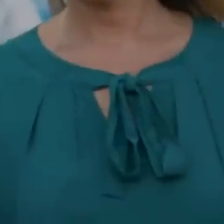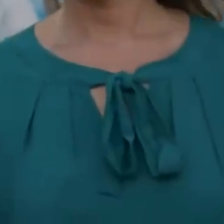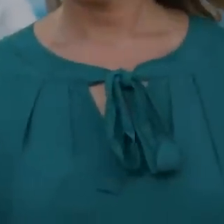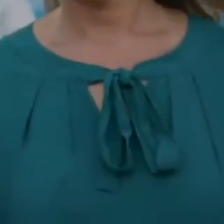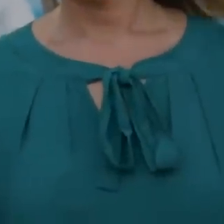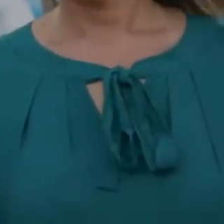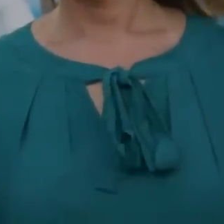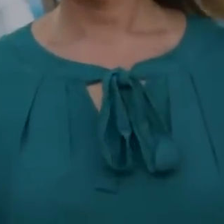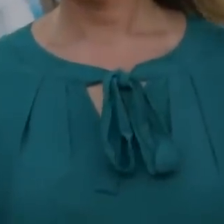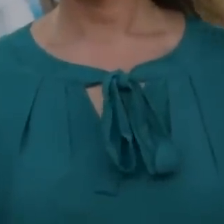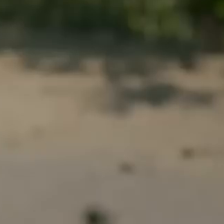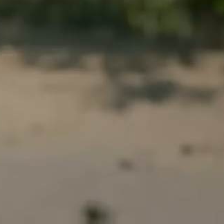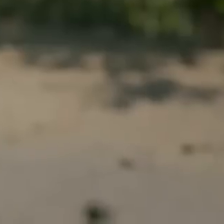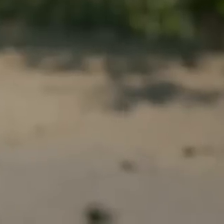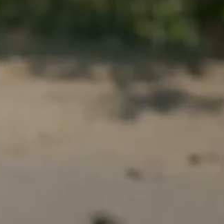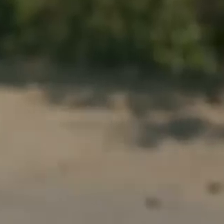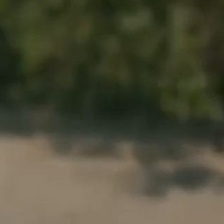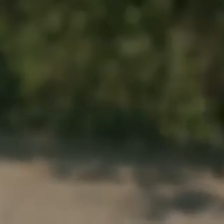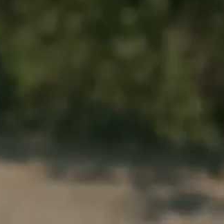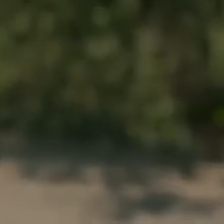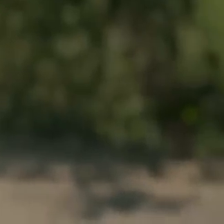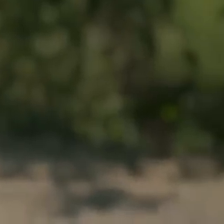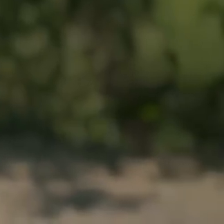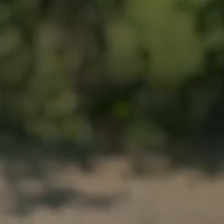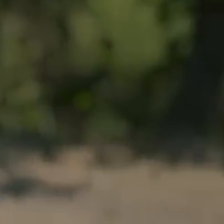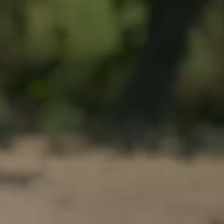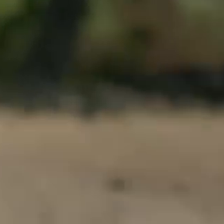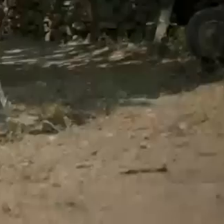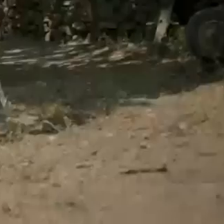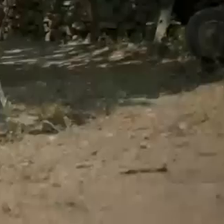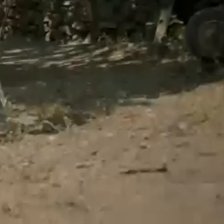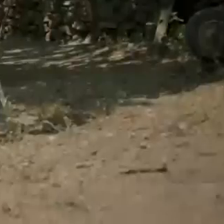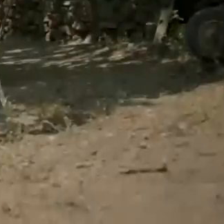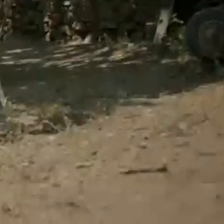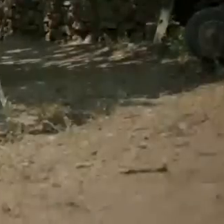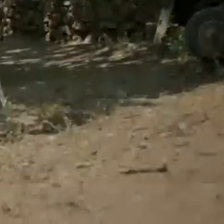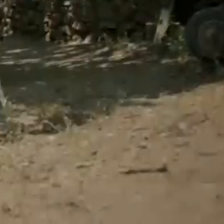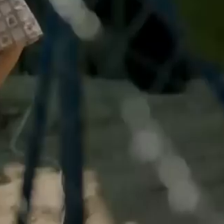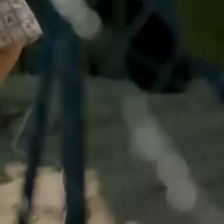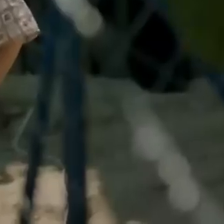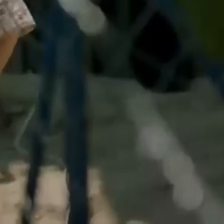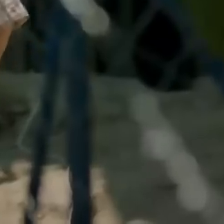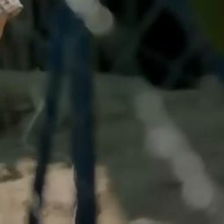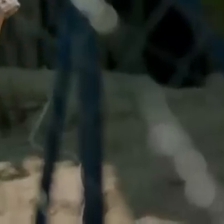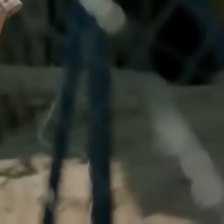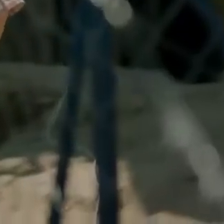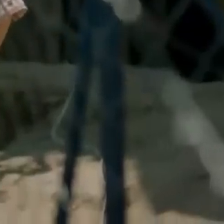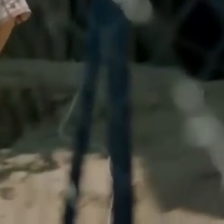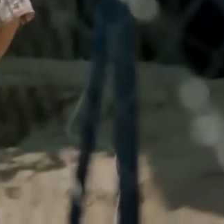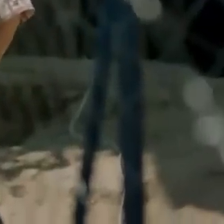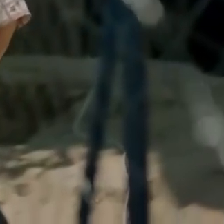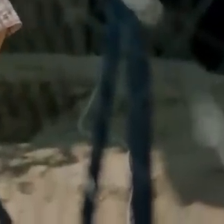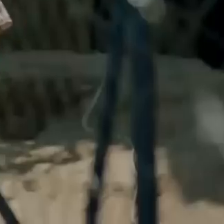bakışları birleşti. Hak vermiş, başlarını sallıyorlar. Emin sallana sallana gelip erketeye yattı. Hüseyin evinin çevresine tel